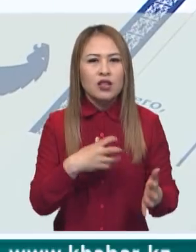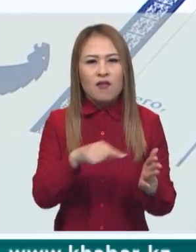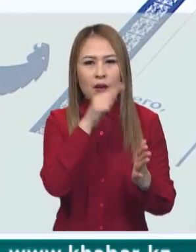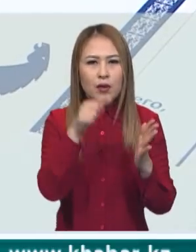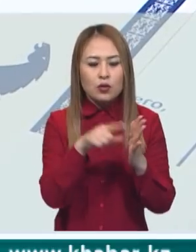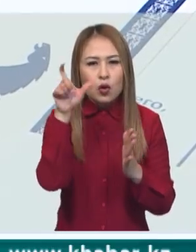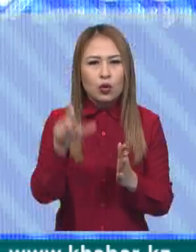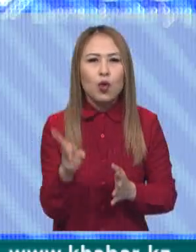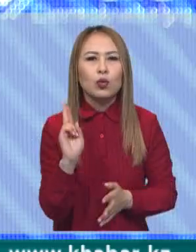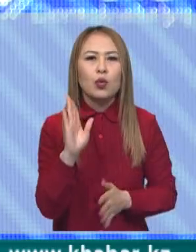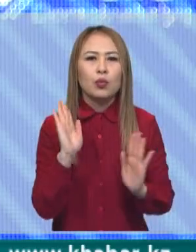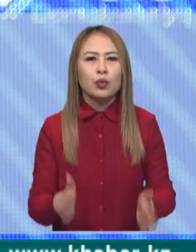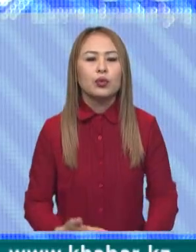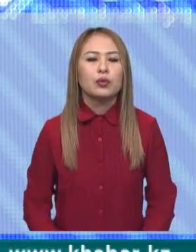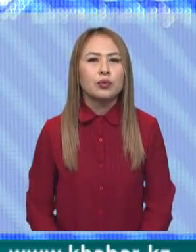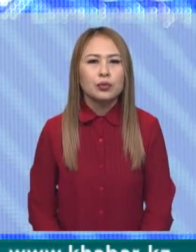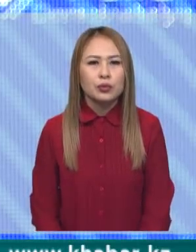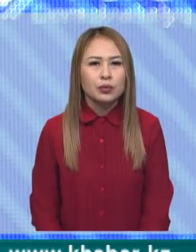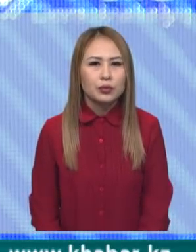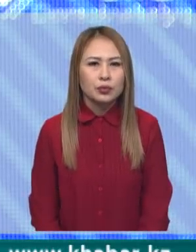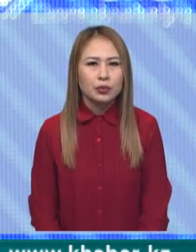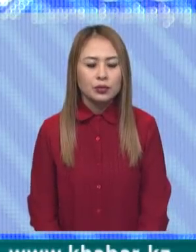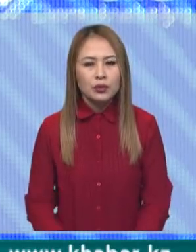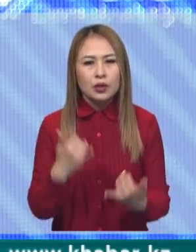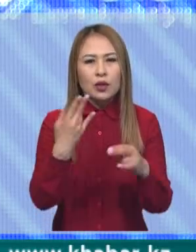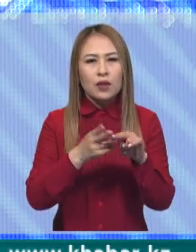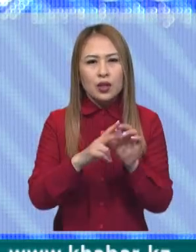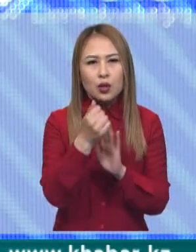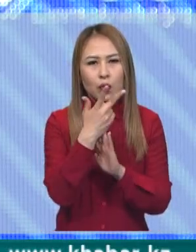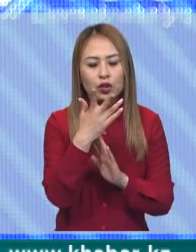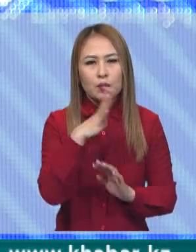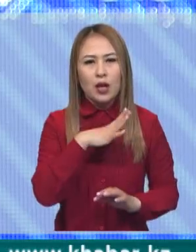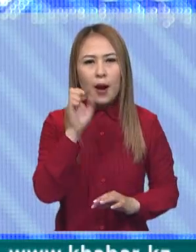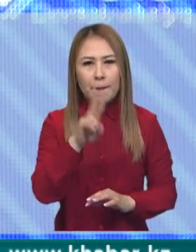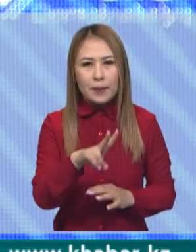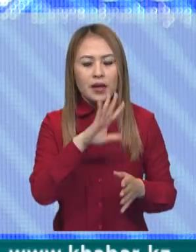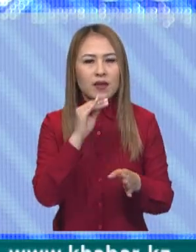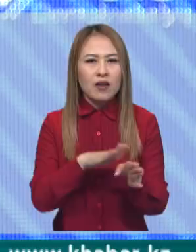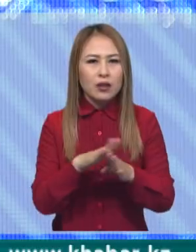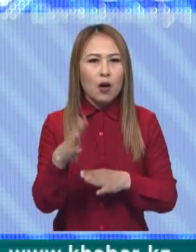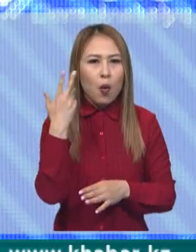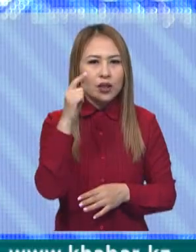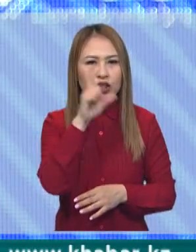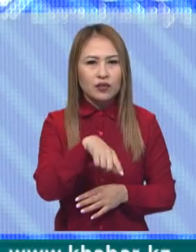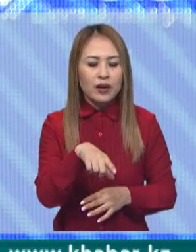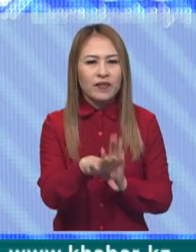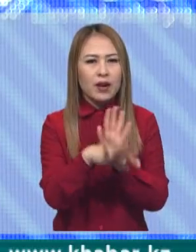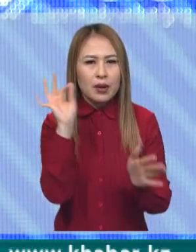үміткерді нақтылау. Құрметті партияластар, 13 сәуірде өткен пленум бірыңғай кандидат анықтай алмағаны баршаңызға